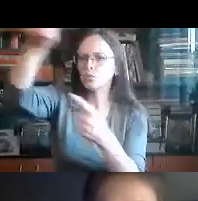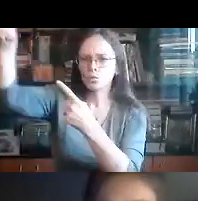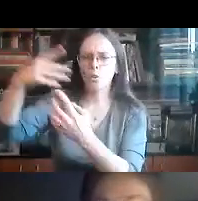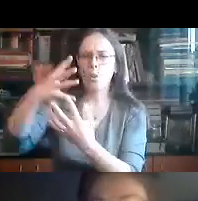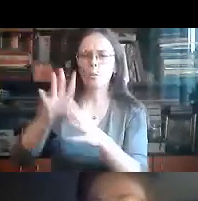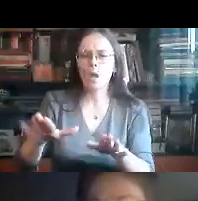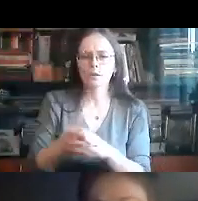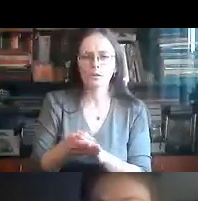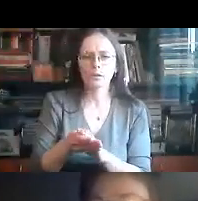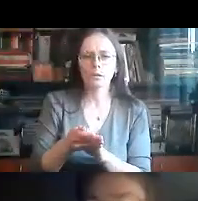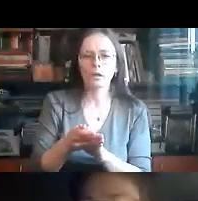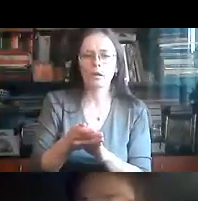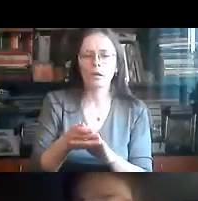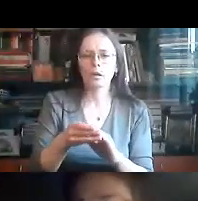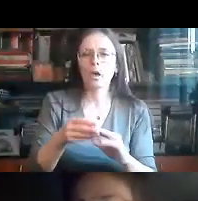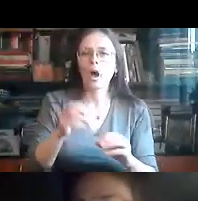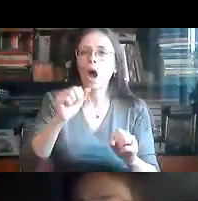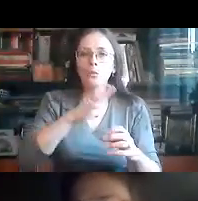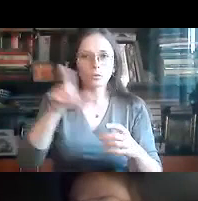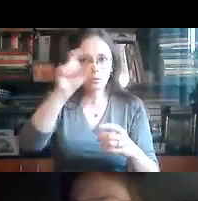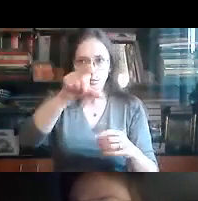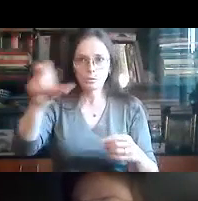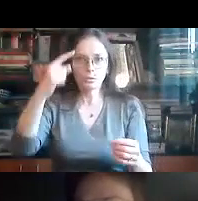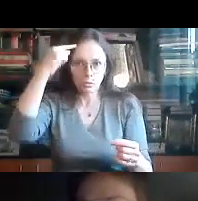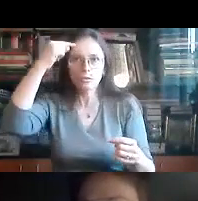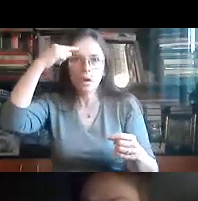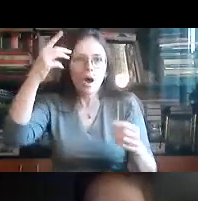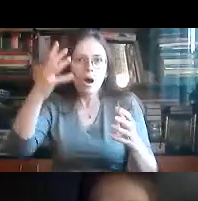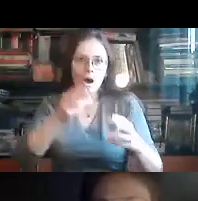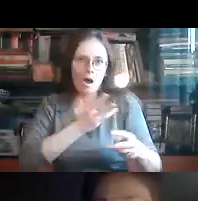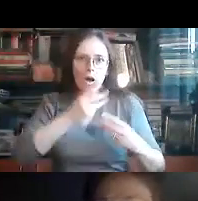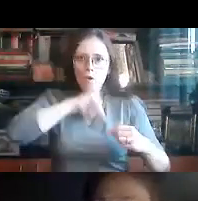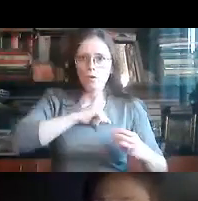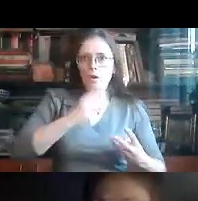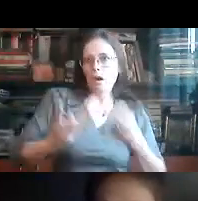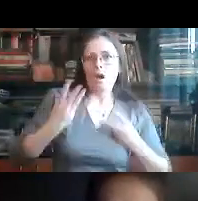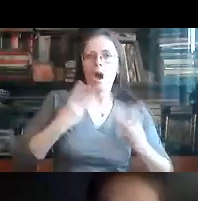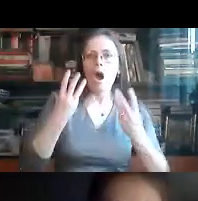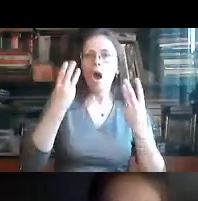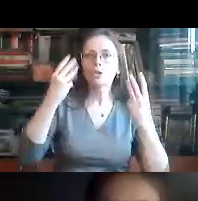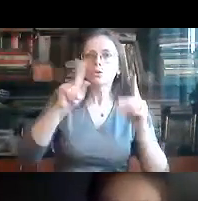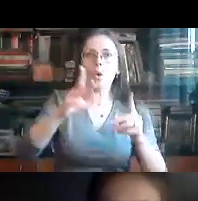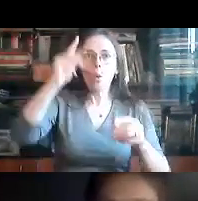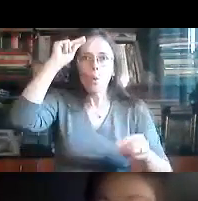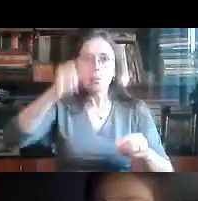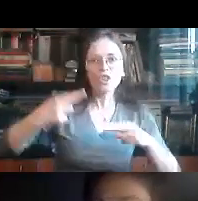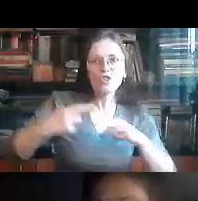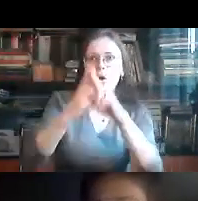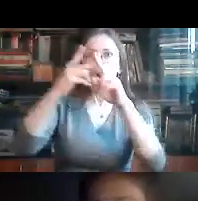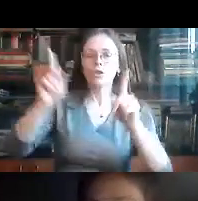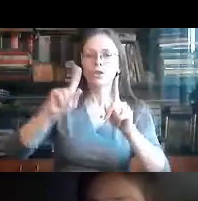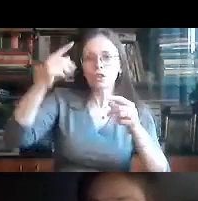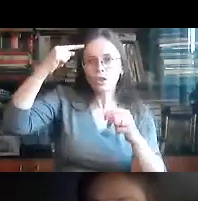делать какие-то чудеса. Или сели за компьютер, начинают как бы тут такие чудеса творить, используя компьютер так, как это действительно все